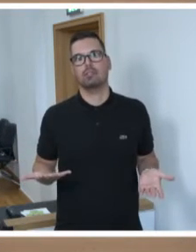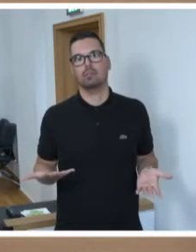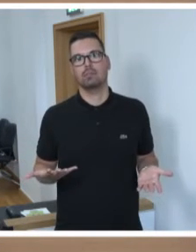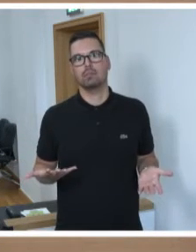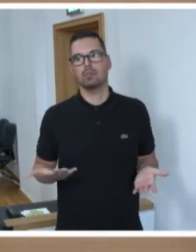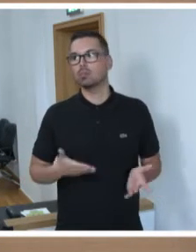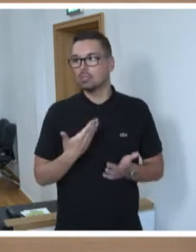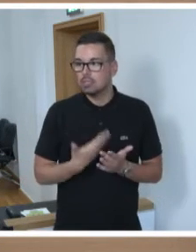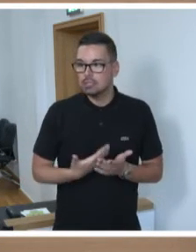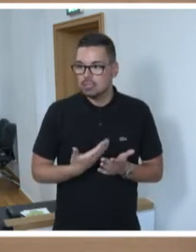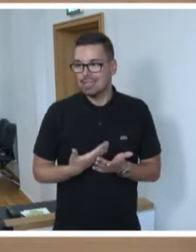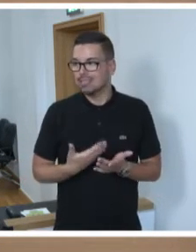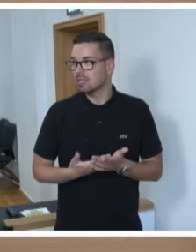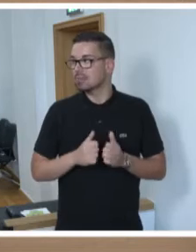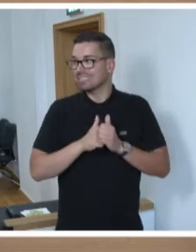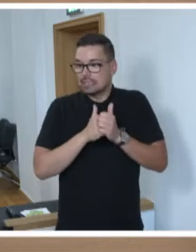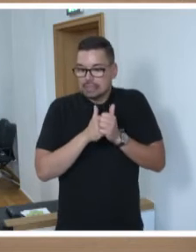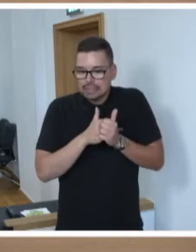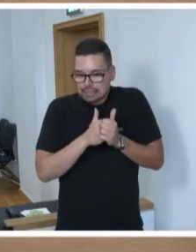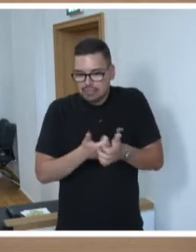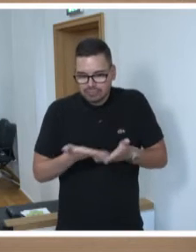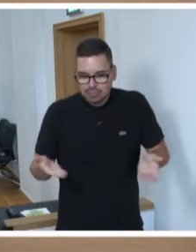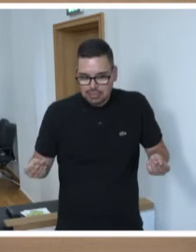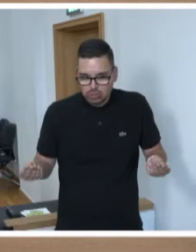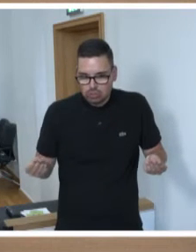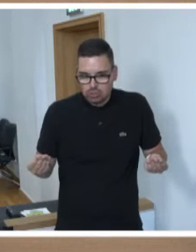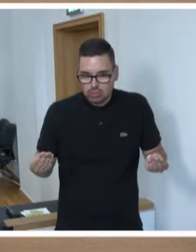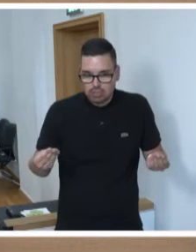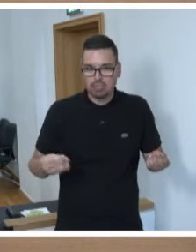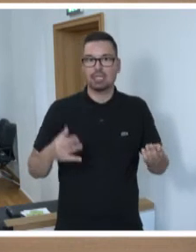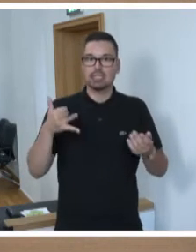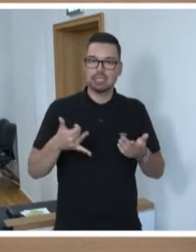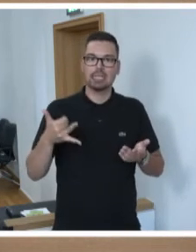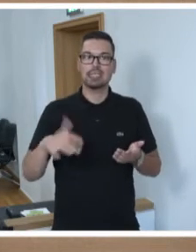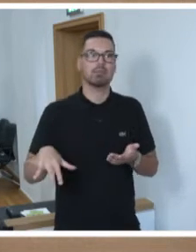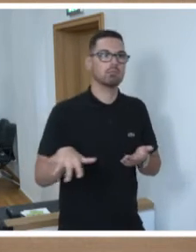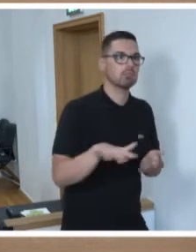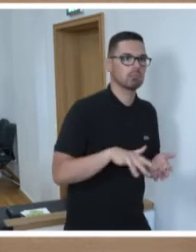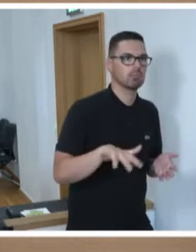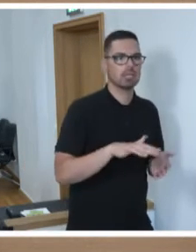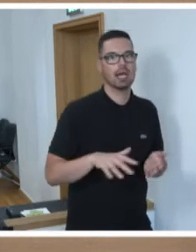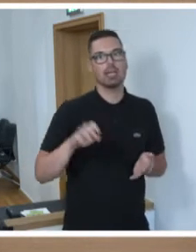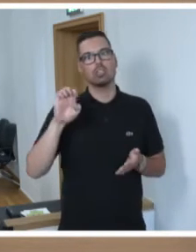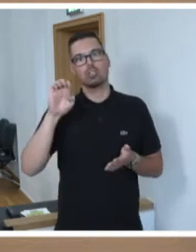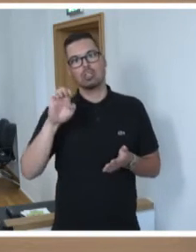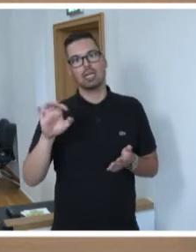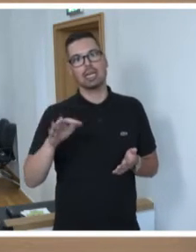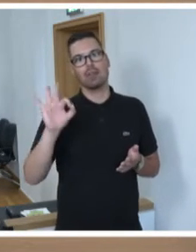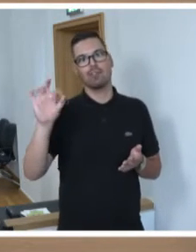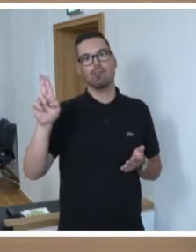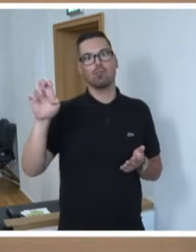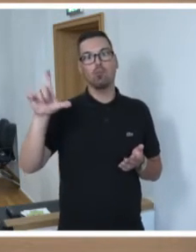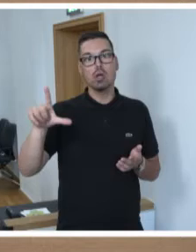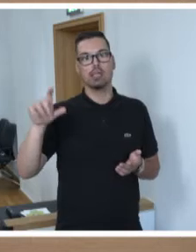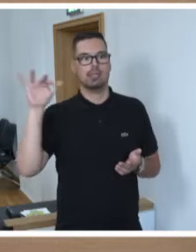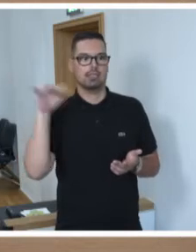zur E-Mobilität. Es hilft ihnen viel mehr und es hilft dem Klima viel mehr, wenn es hier eben auch im Bereich zum Beispiel von E-Fuels schon jetzt Möglichkeiten gibt,